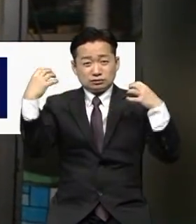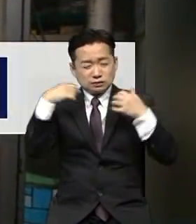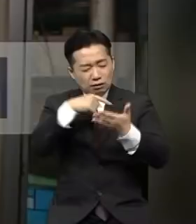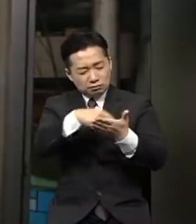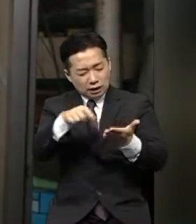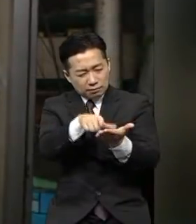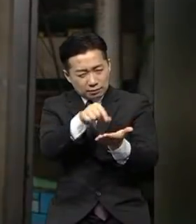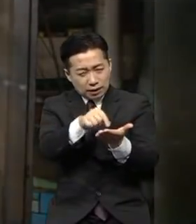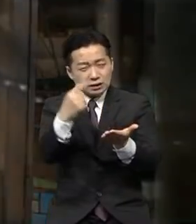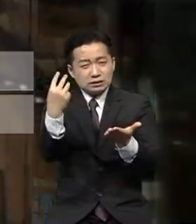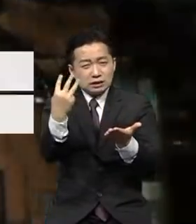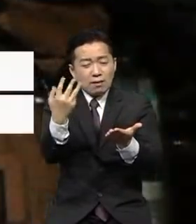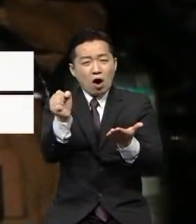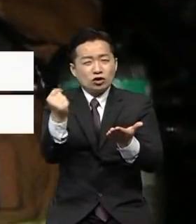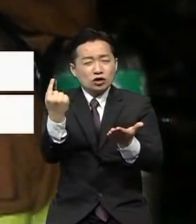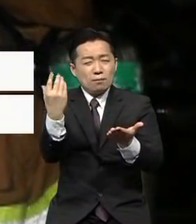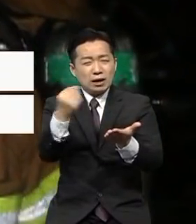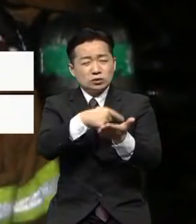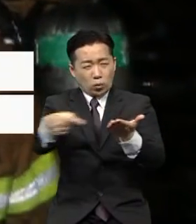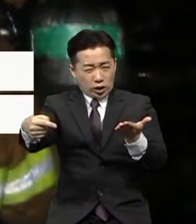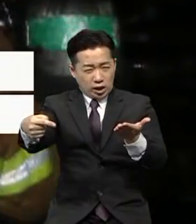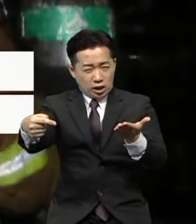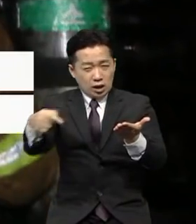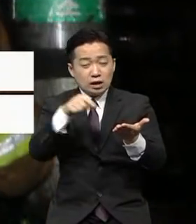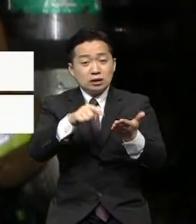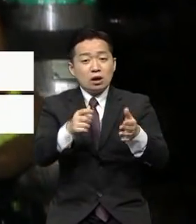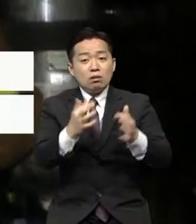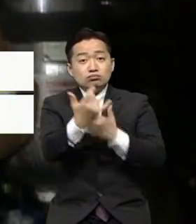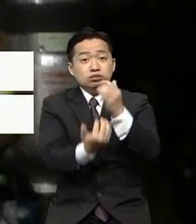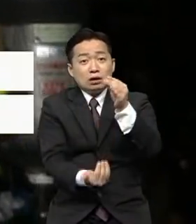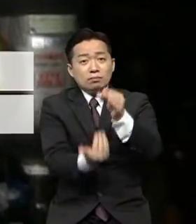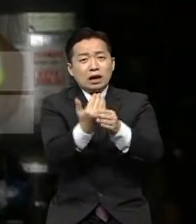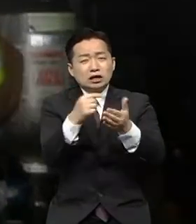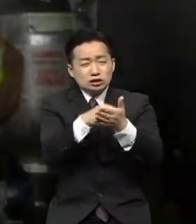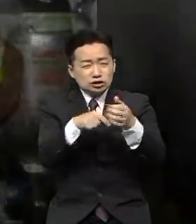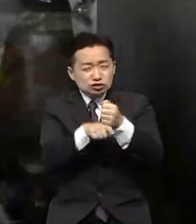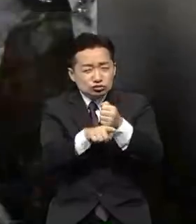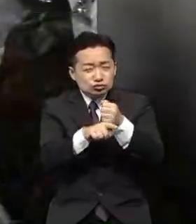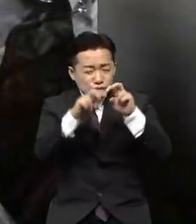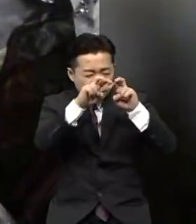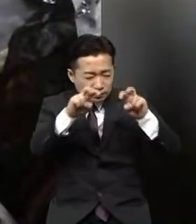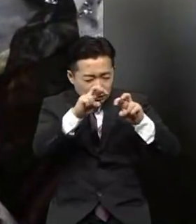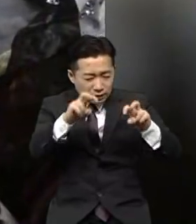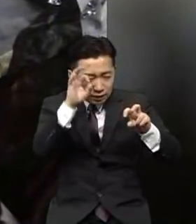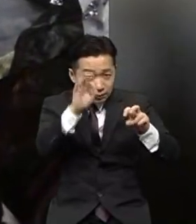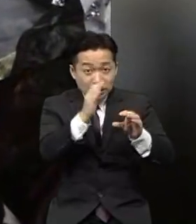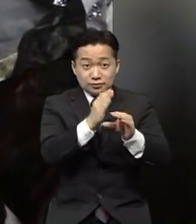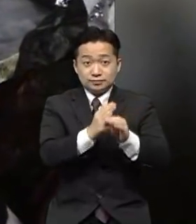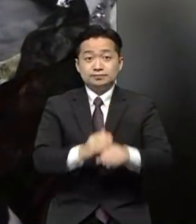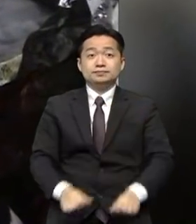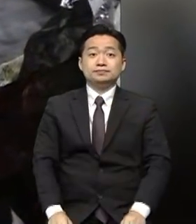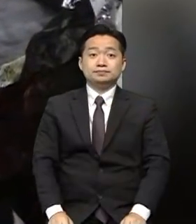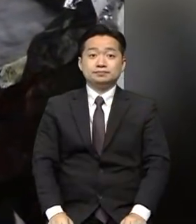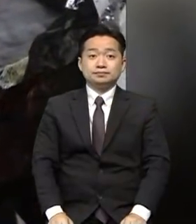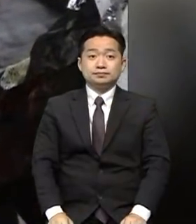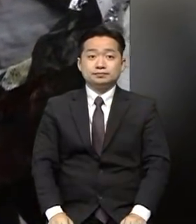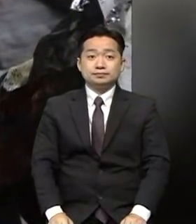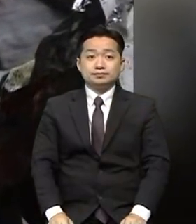피해가 났습니다. 경찰과 소방당국은 정확한 화재 원인을 조사하고 있습니다. SBS 최선길입니다.